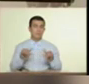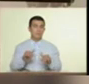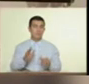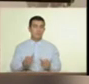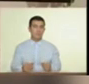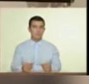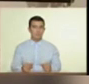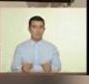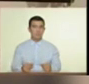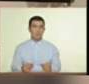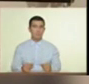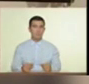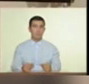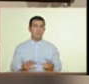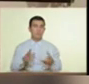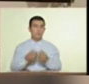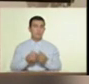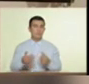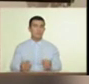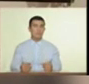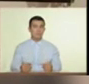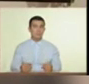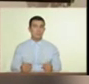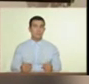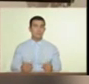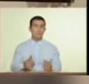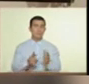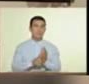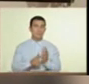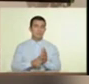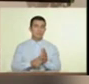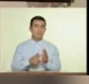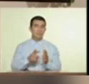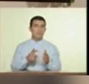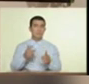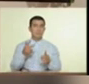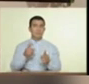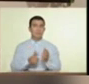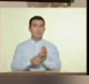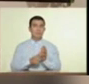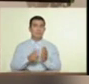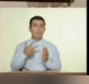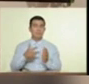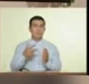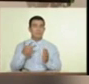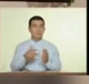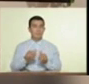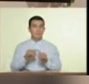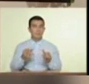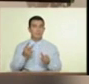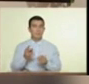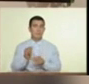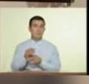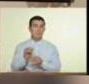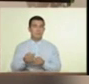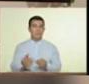bo'ldi. Bunda 7 ni 30 ga ko'paytirib, keyin esa yana 2 ga ko'paytirib qo'shib qo'yishimiz ham